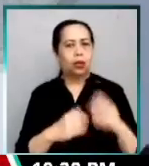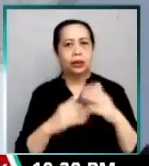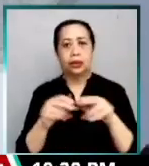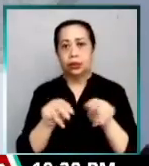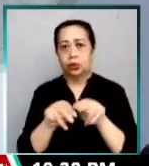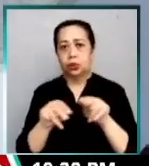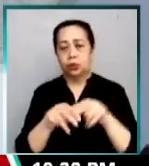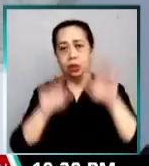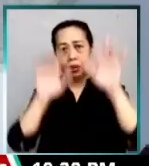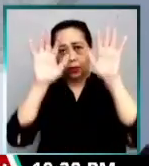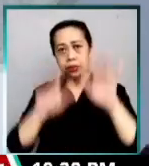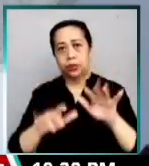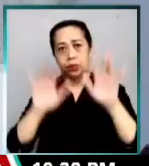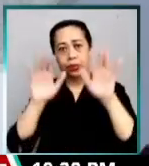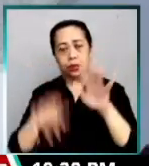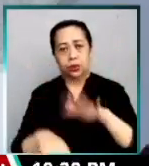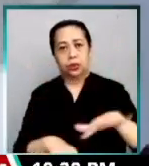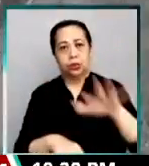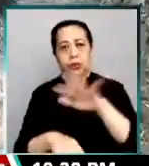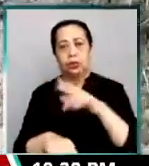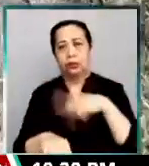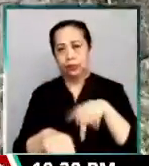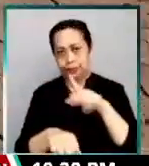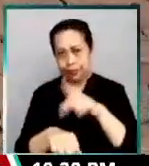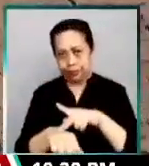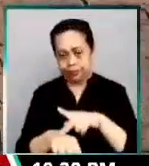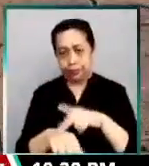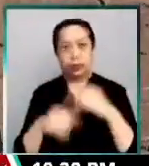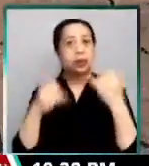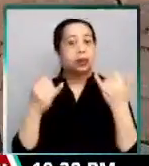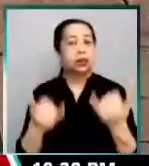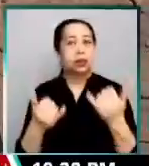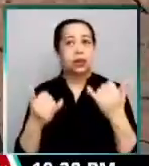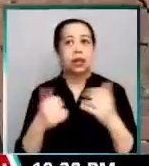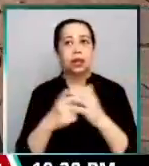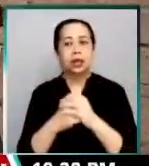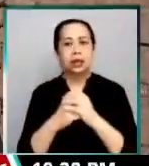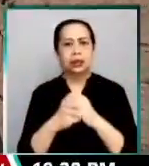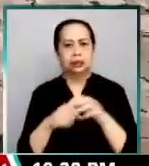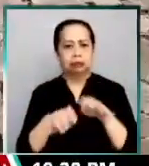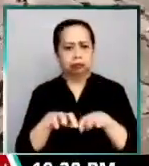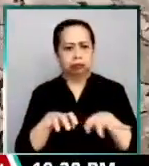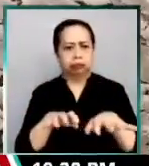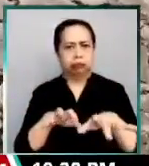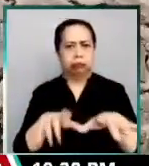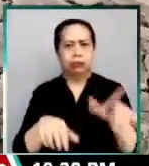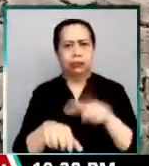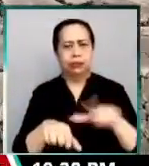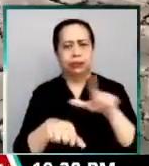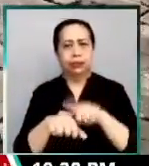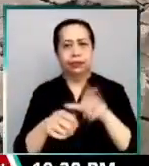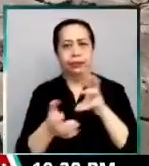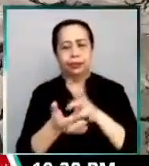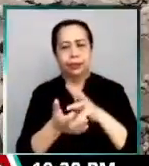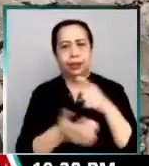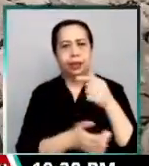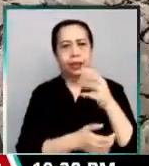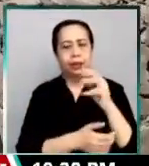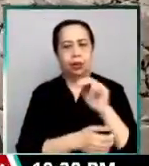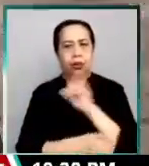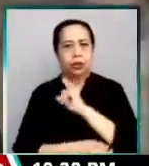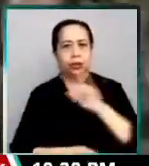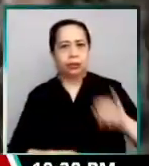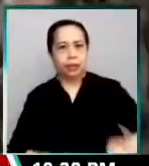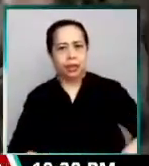ng ulan ang buong bansa. Ngayon pa lang, nagkakabitak-bitak na ang lupa sa bayan ng Gamu, Isabela.